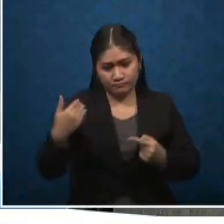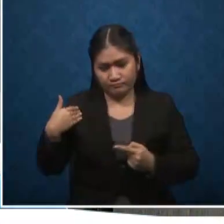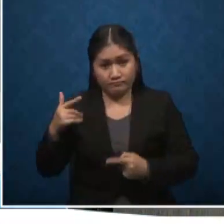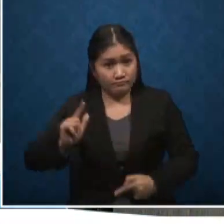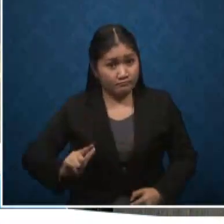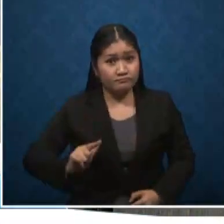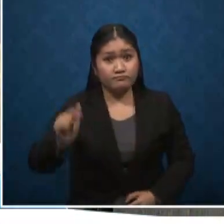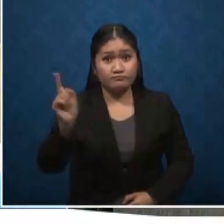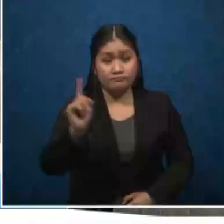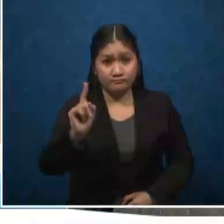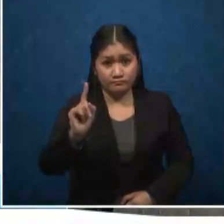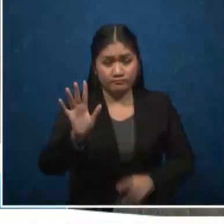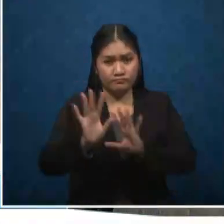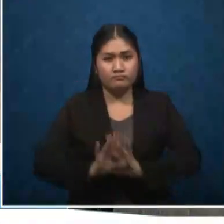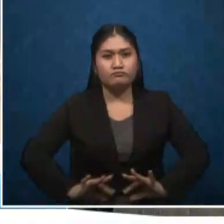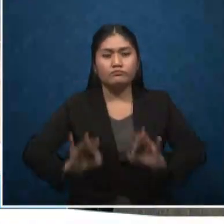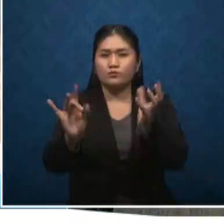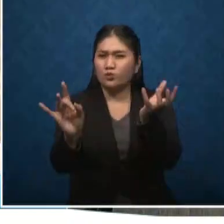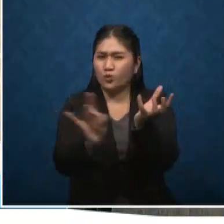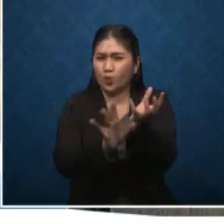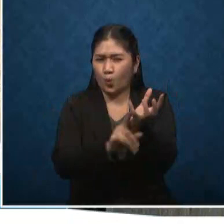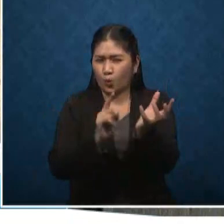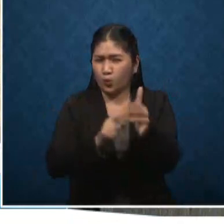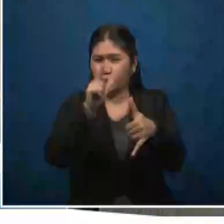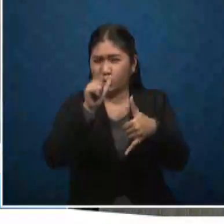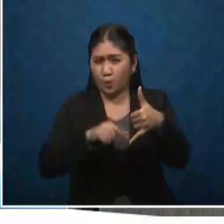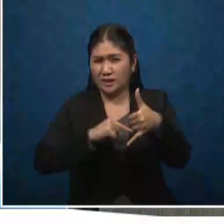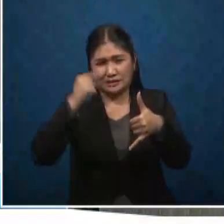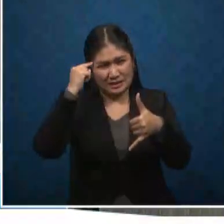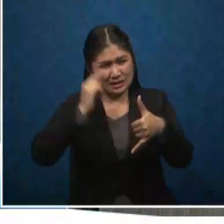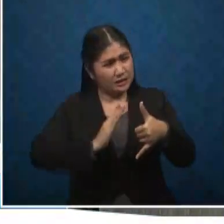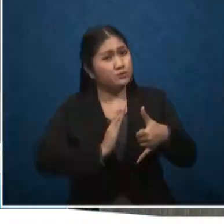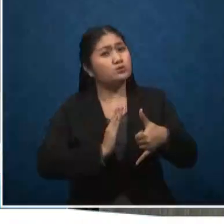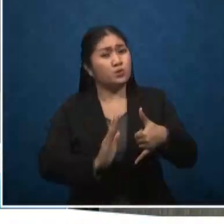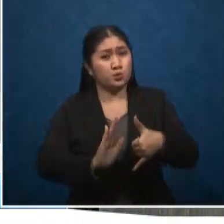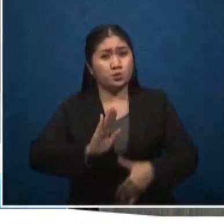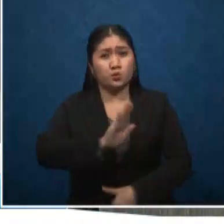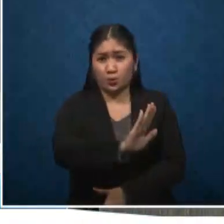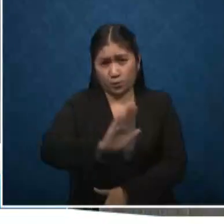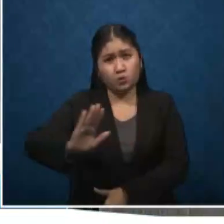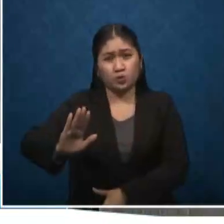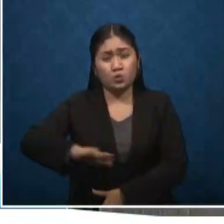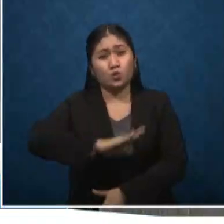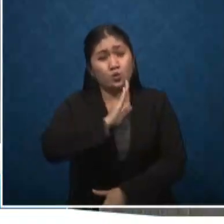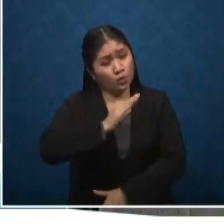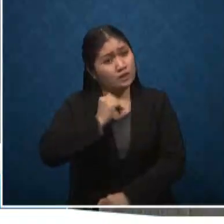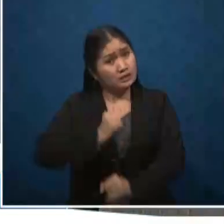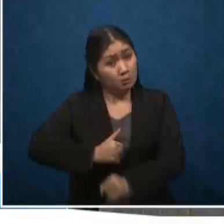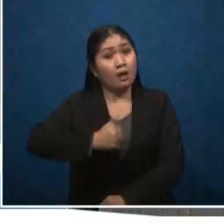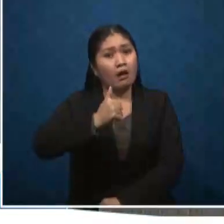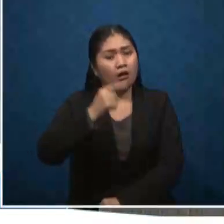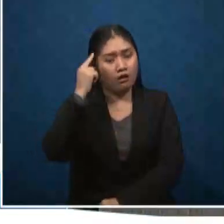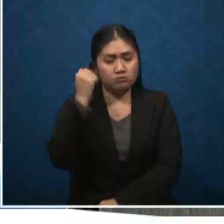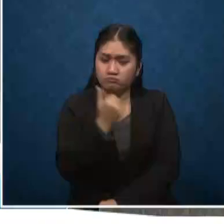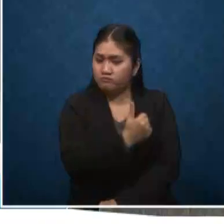หลักก็คือเรื่องของคุณภาพของคนเรื่องของจิตสำนึกของคนถ้าเราทำตรงนี้ได้ตรงอื่นผม